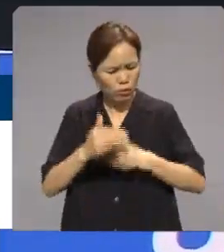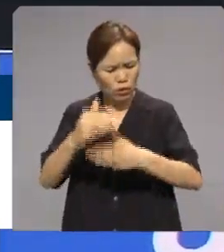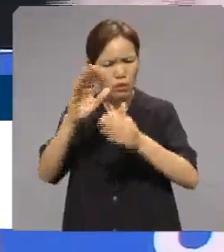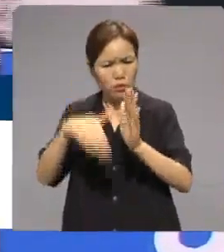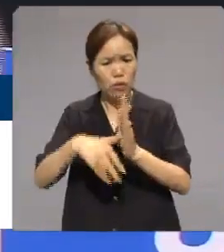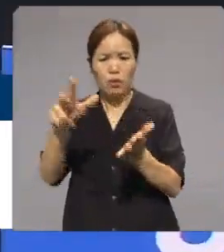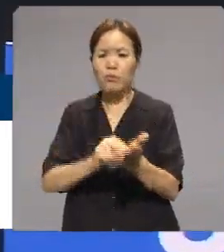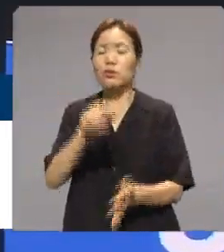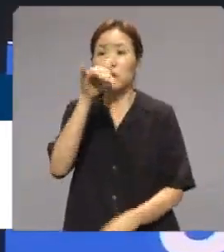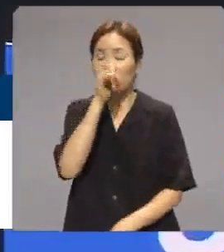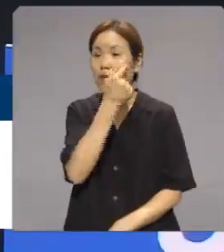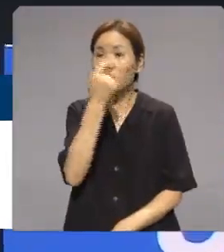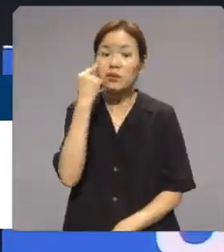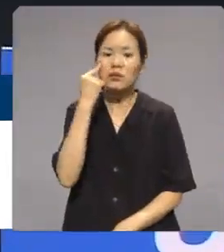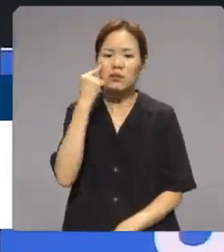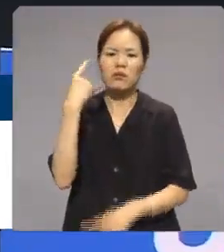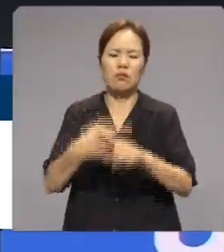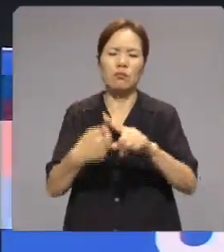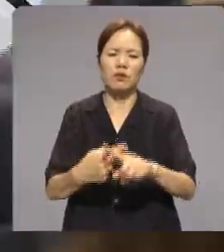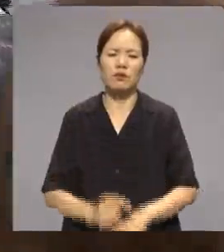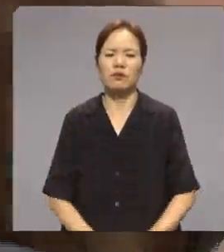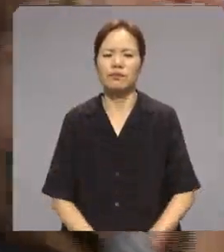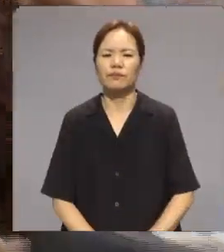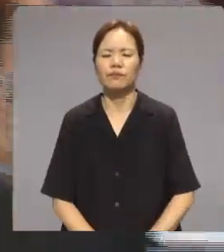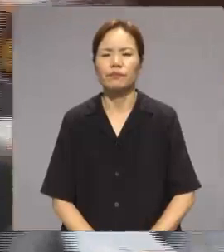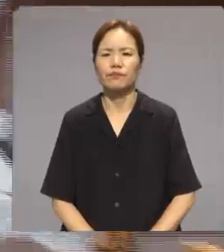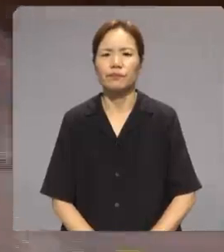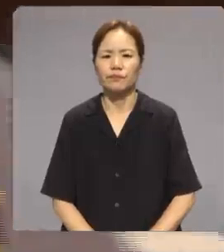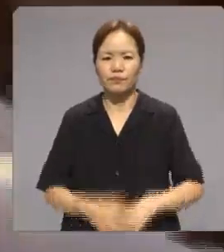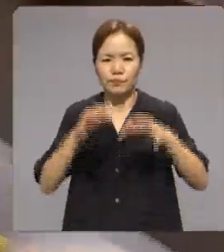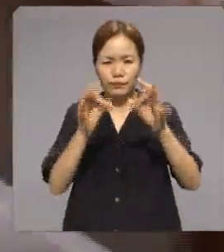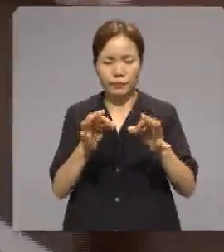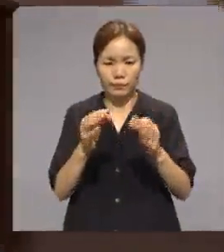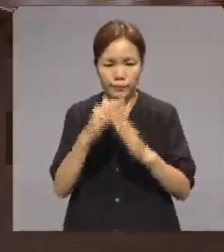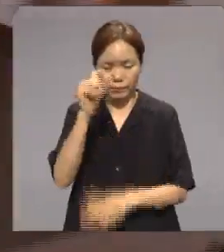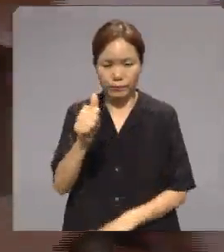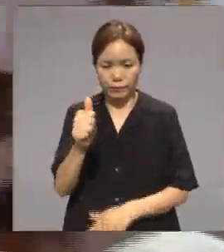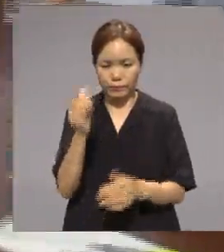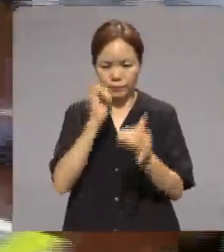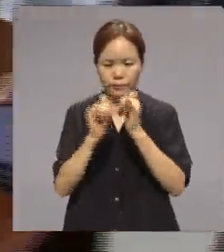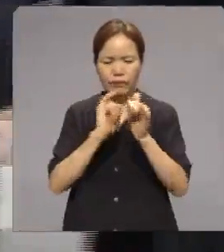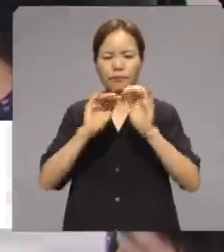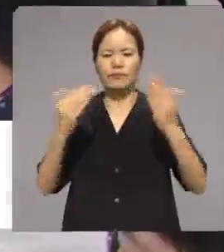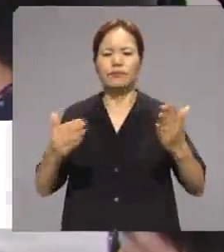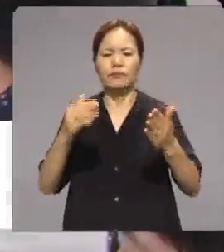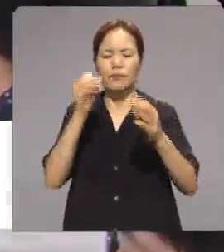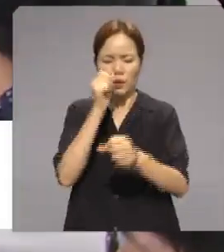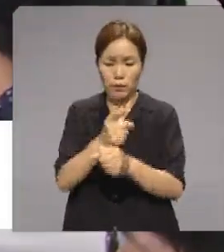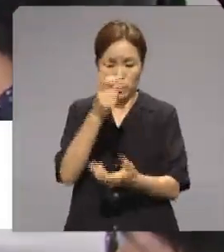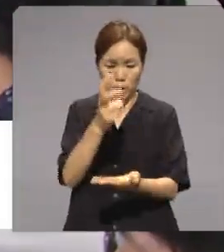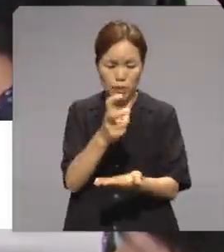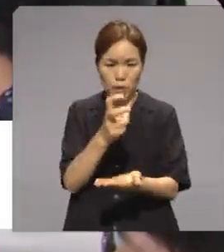자체에도 문제가 있다라는 거를 방증하는 것 같고요 김관장은 기자 회견을 열어 이미 법적으로